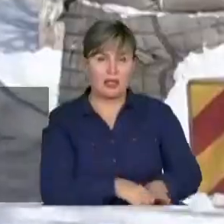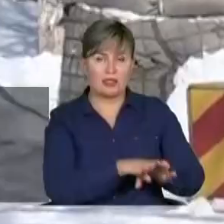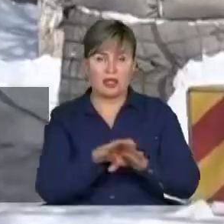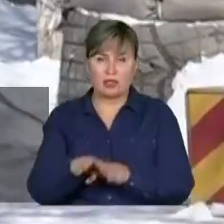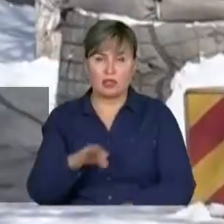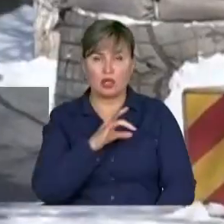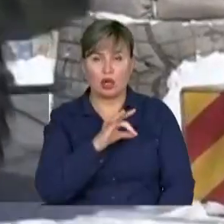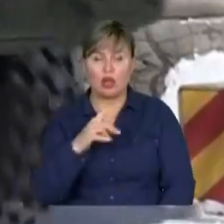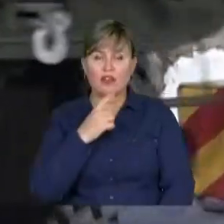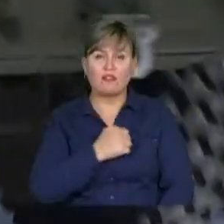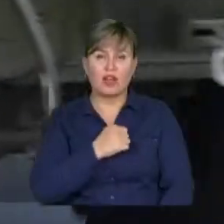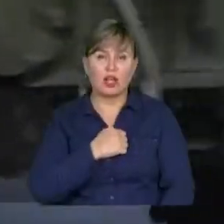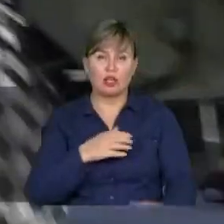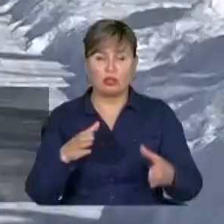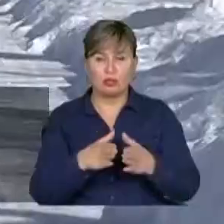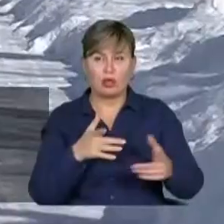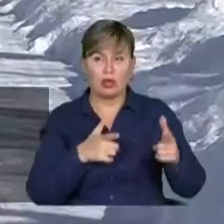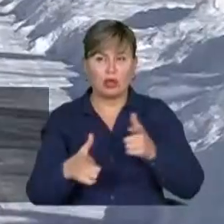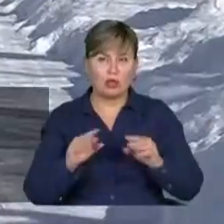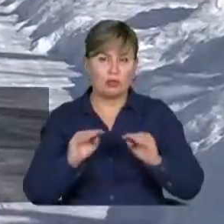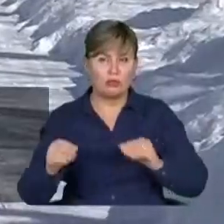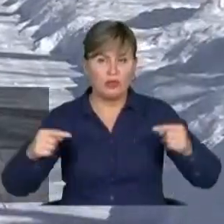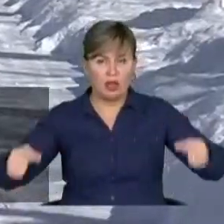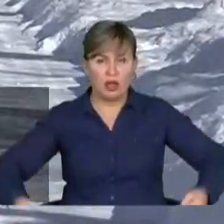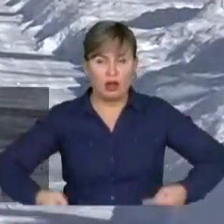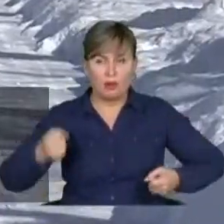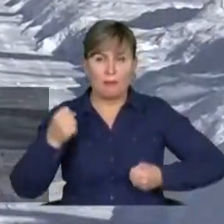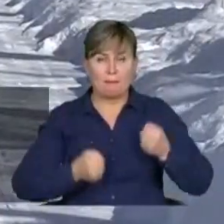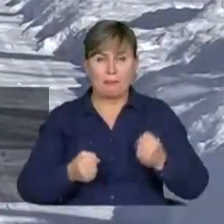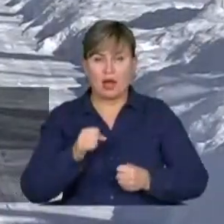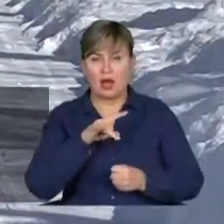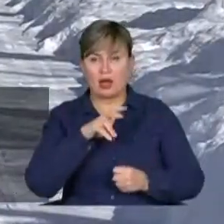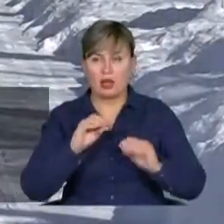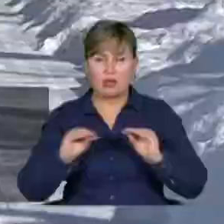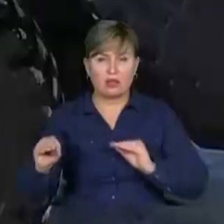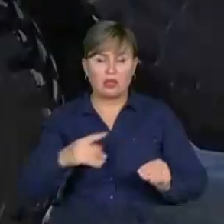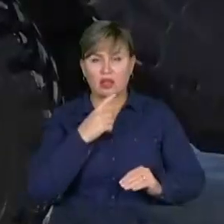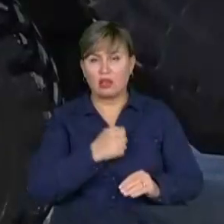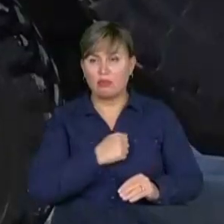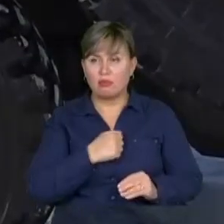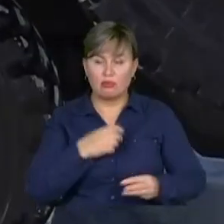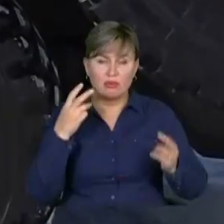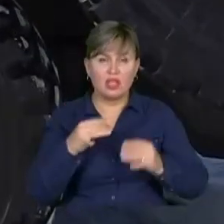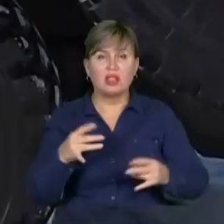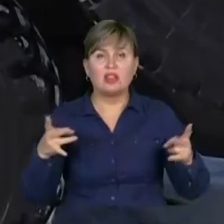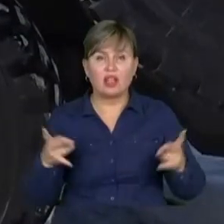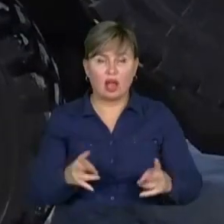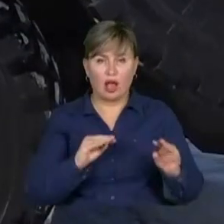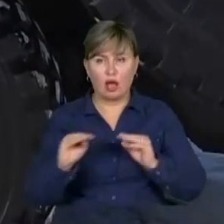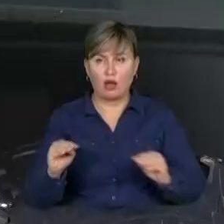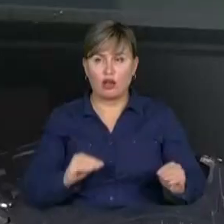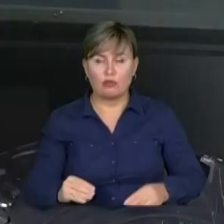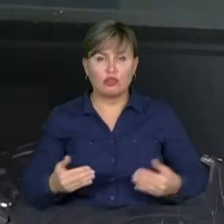ООН. Военнослужащие, укомплектованные бронированными колесными машинами «Орлан», оснащенными боевыми модулями и необходимым